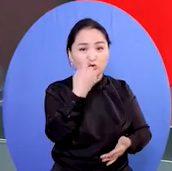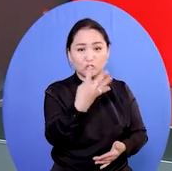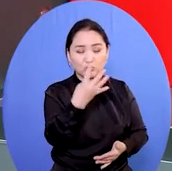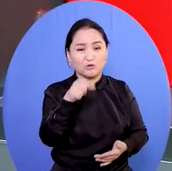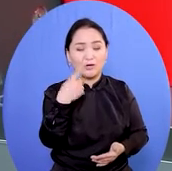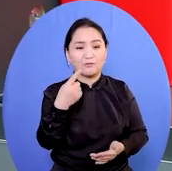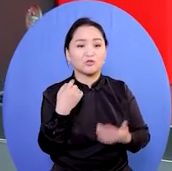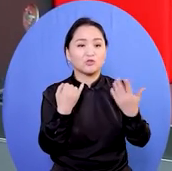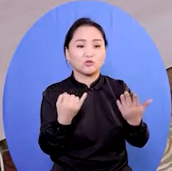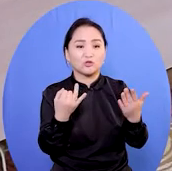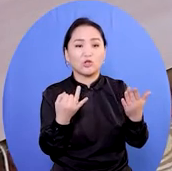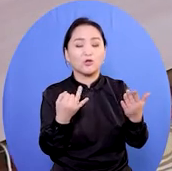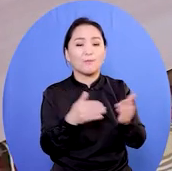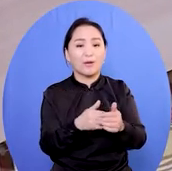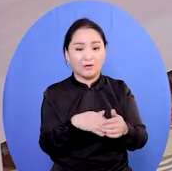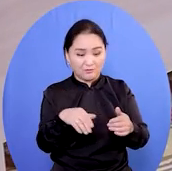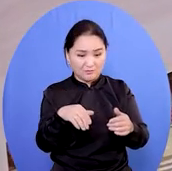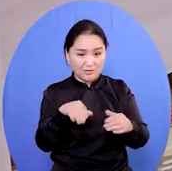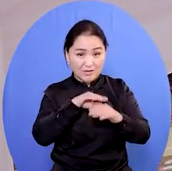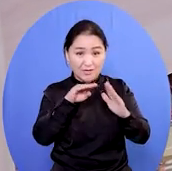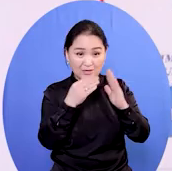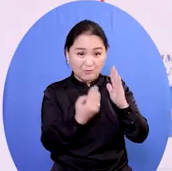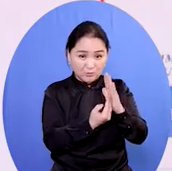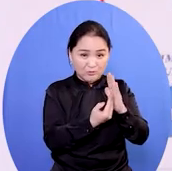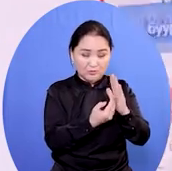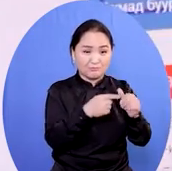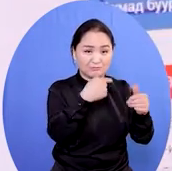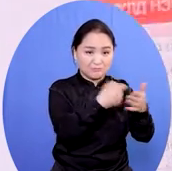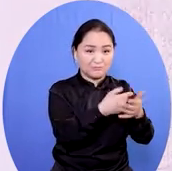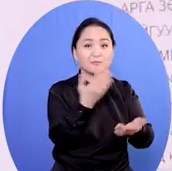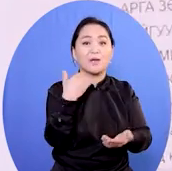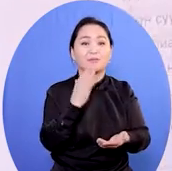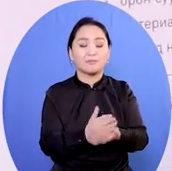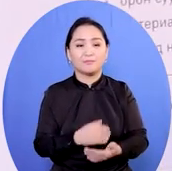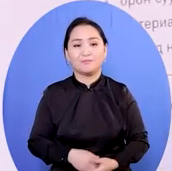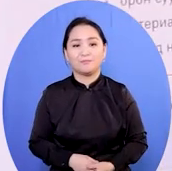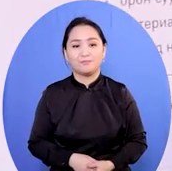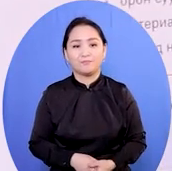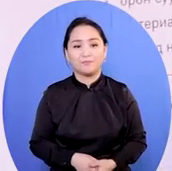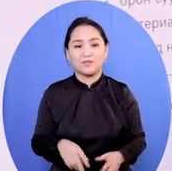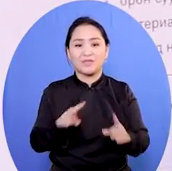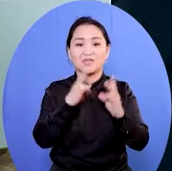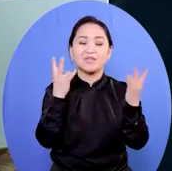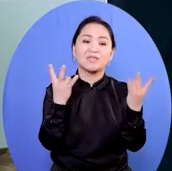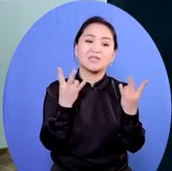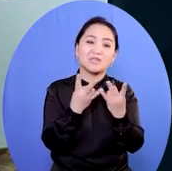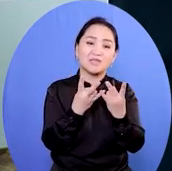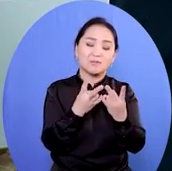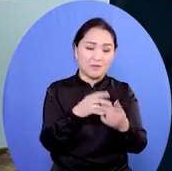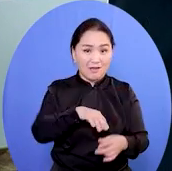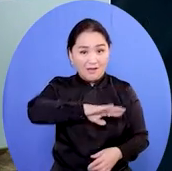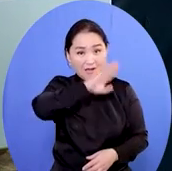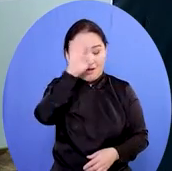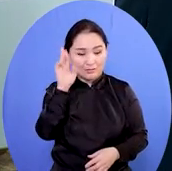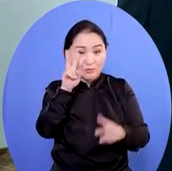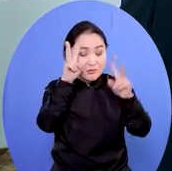41.7 мянган өрхийн 226.2 мянган иргэнд олгогдож байна. Одоо яг нийгмийн халуун сэдв